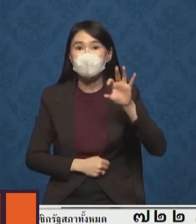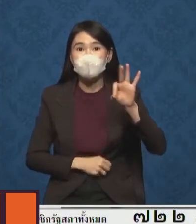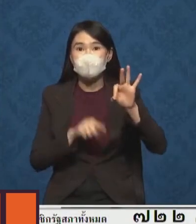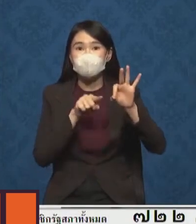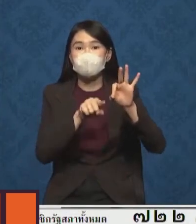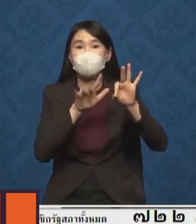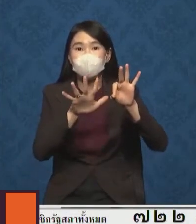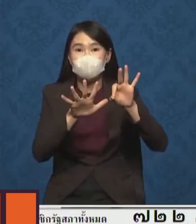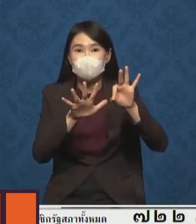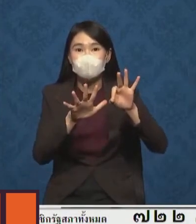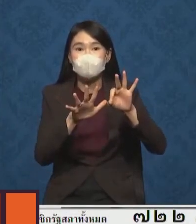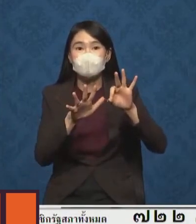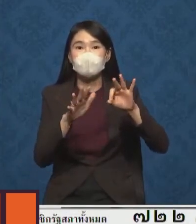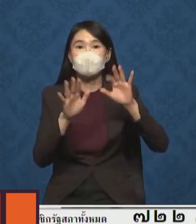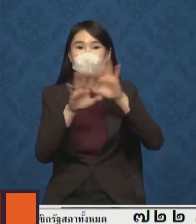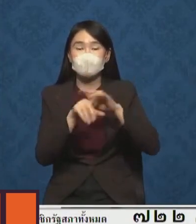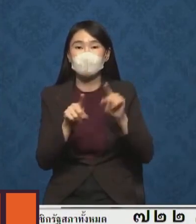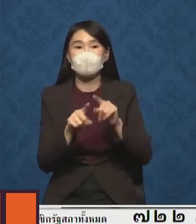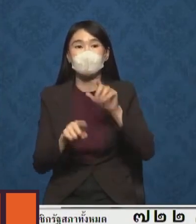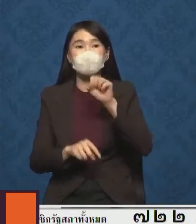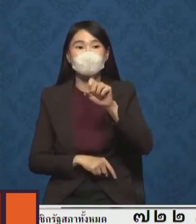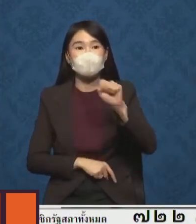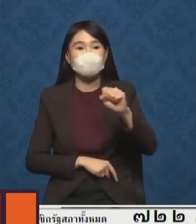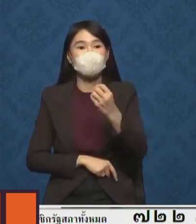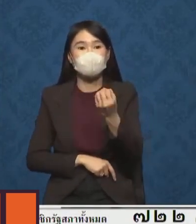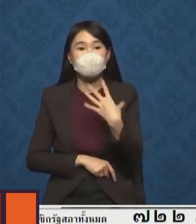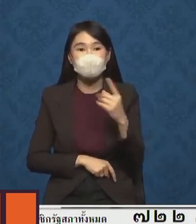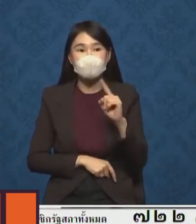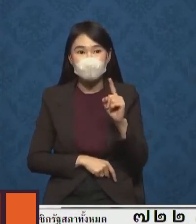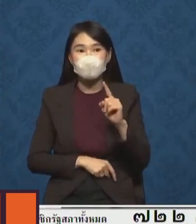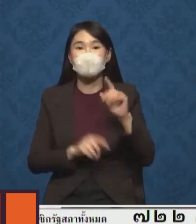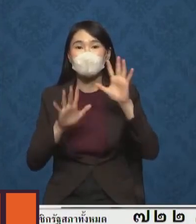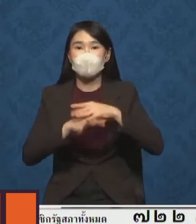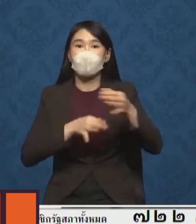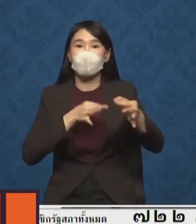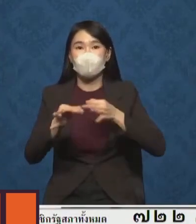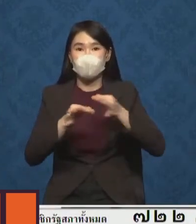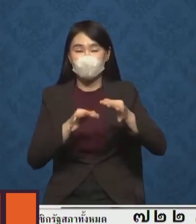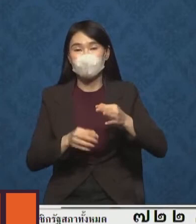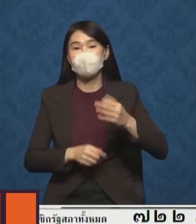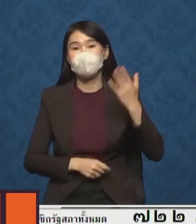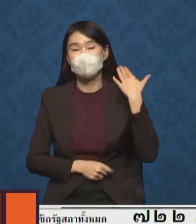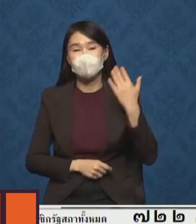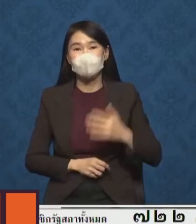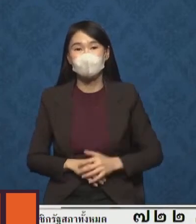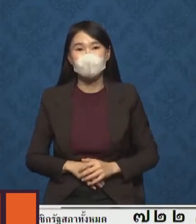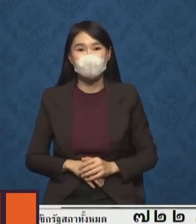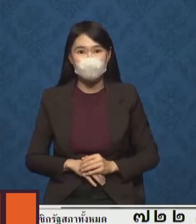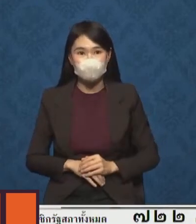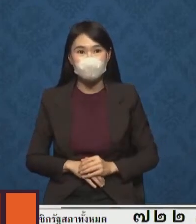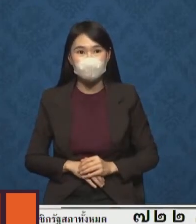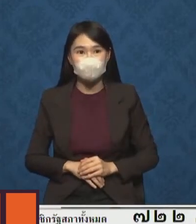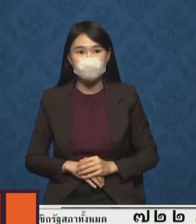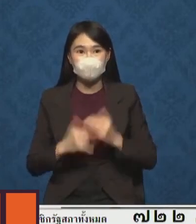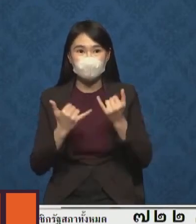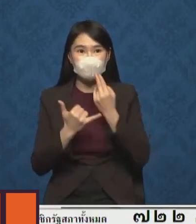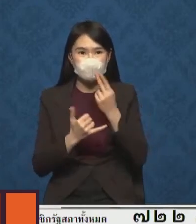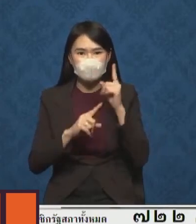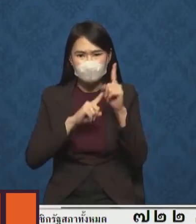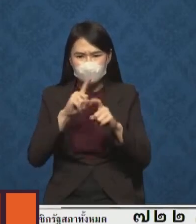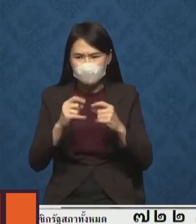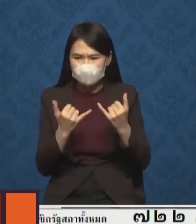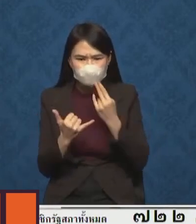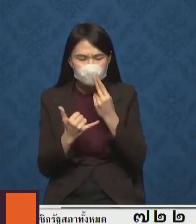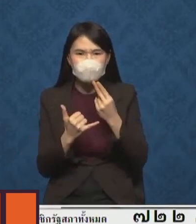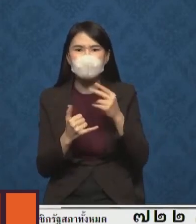5 คนตามที่สอสอนัตรชา บุชายอสวัด และพี่ปรายไปก่อนหน้านี้เราก็กงถามกอยู่ว่า